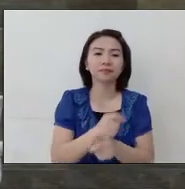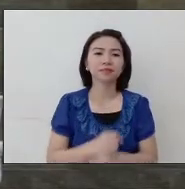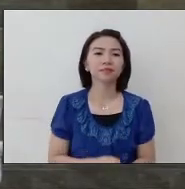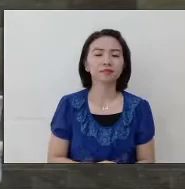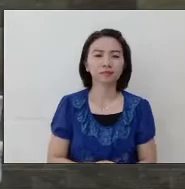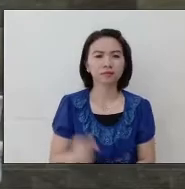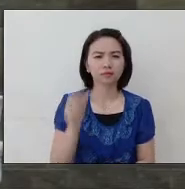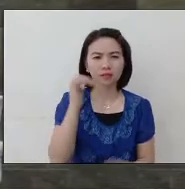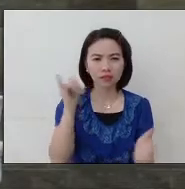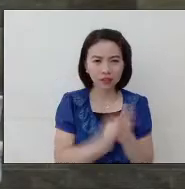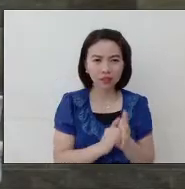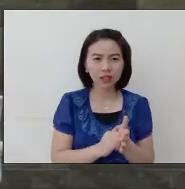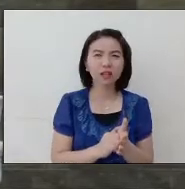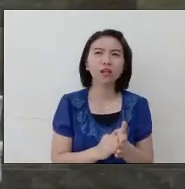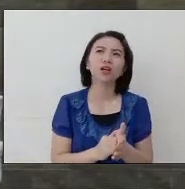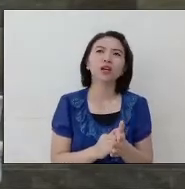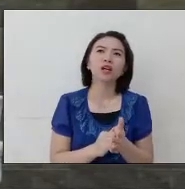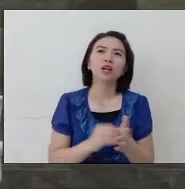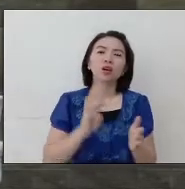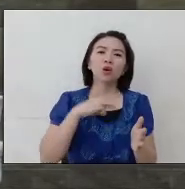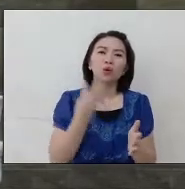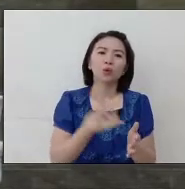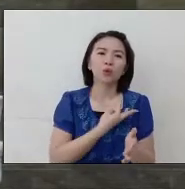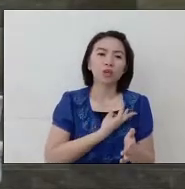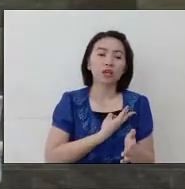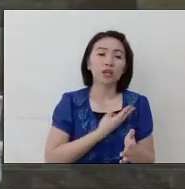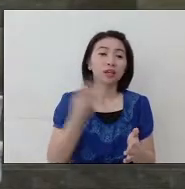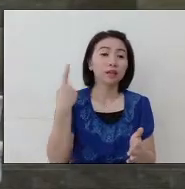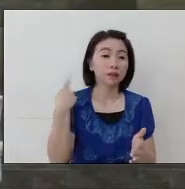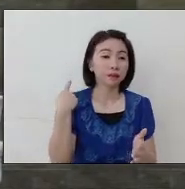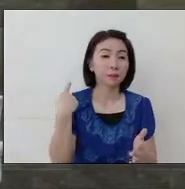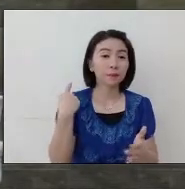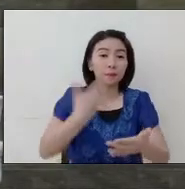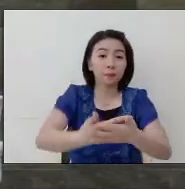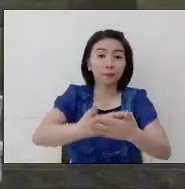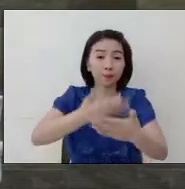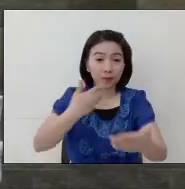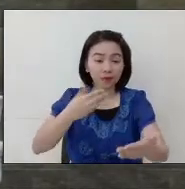Nataglay na po natin bago natin marinig ang katotohanan.